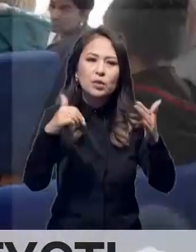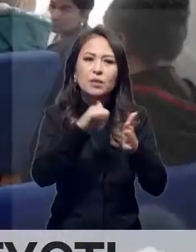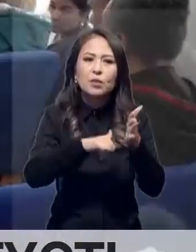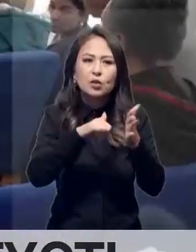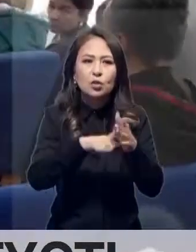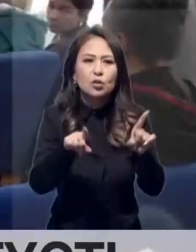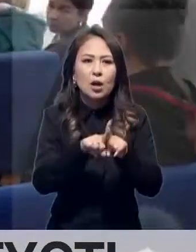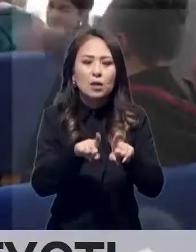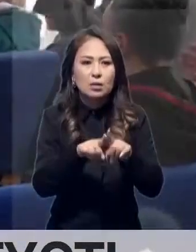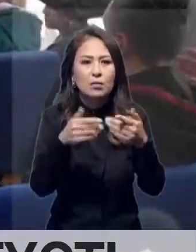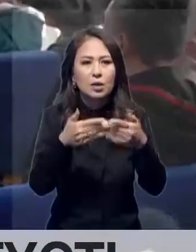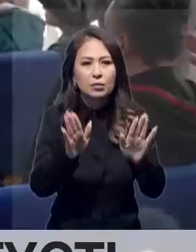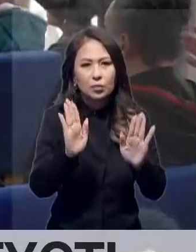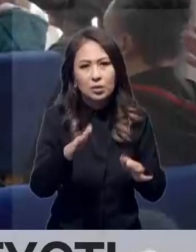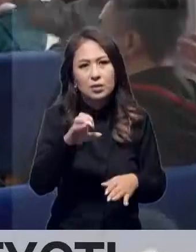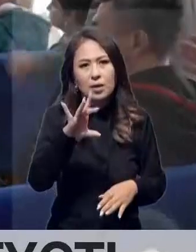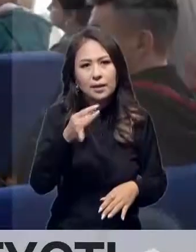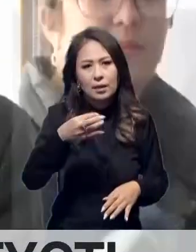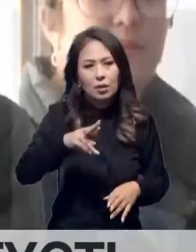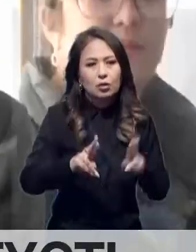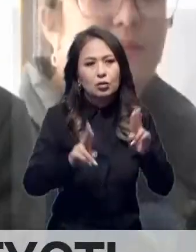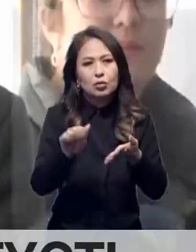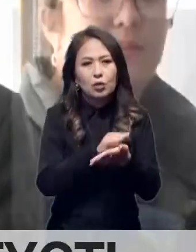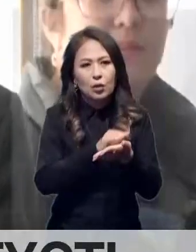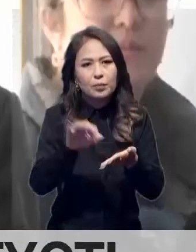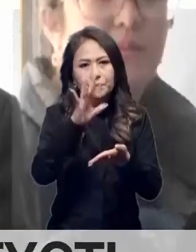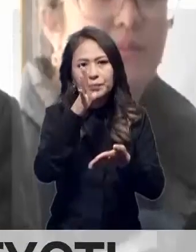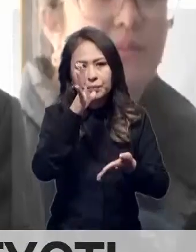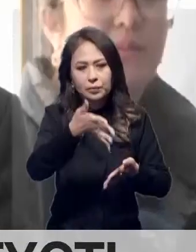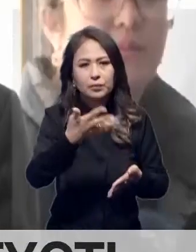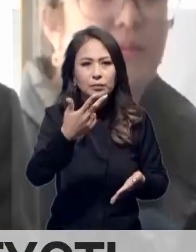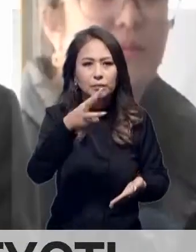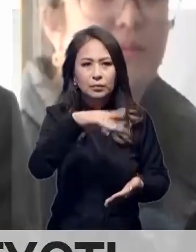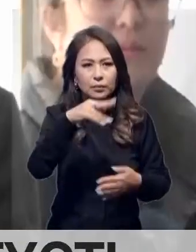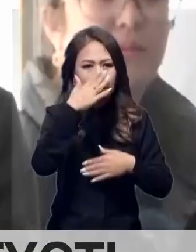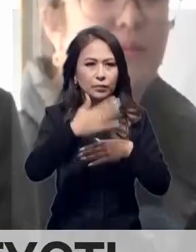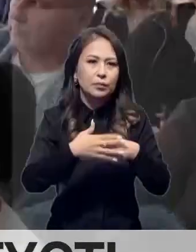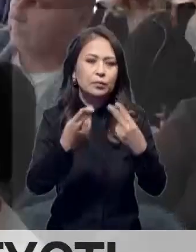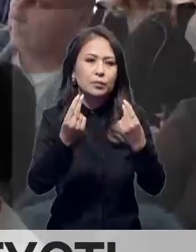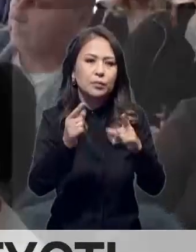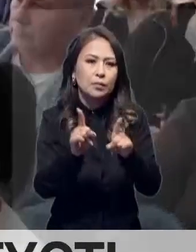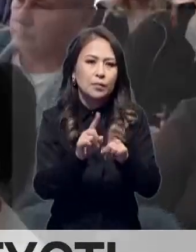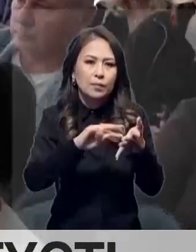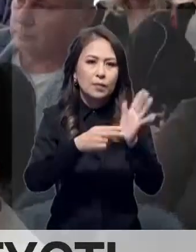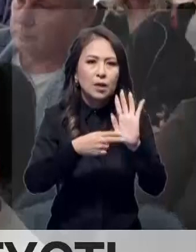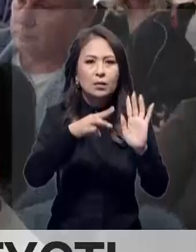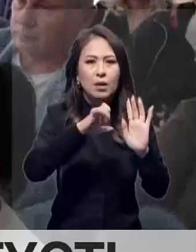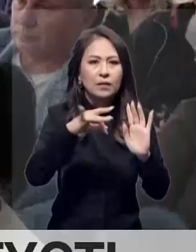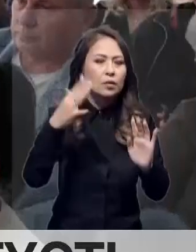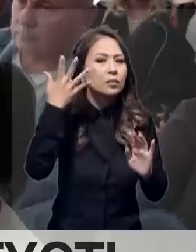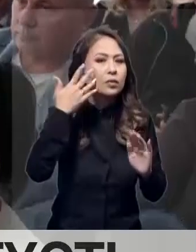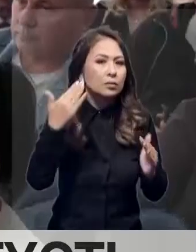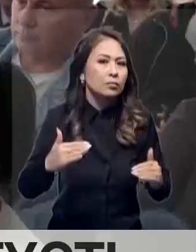көтеру есебінен жүзеге асырылмақ. Стратегиялық құжат бойынша 5 жыл ішінде 3 миллиард теңгеге жуық қаражат бөлу қарастырылған.